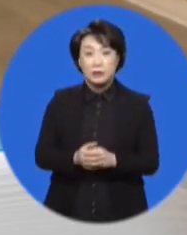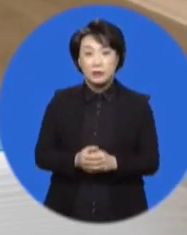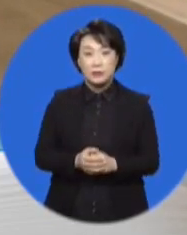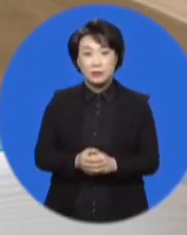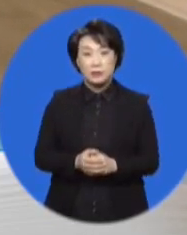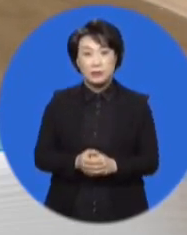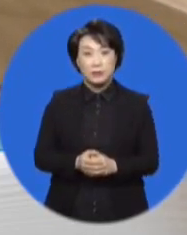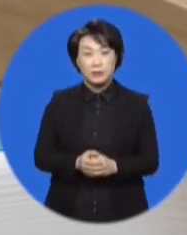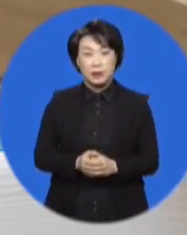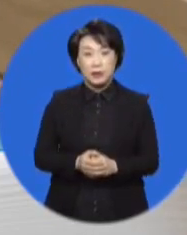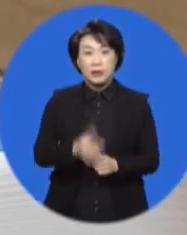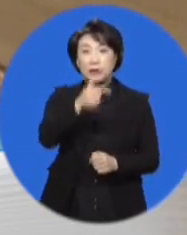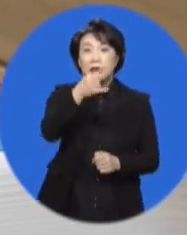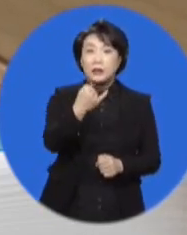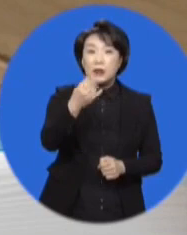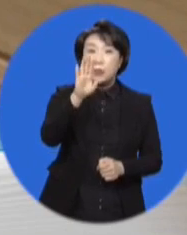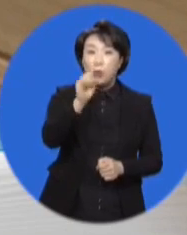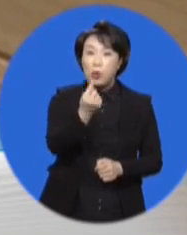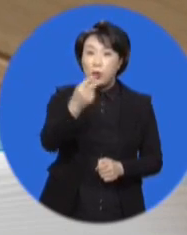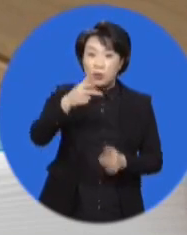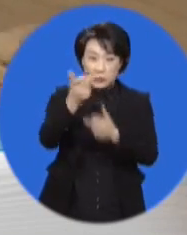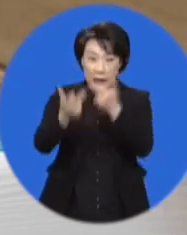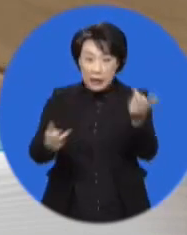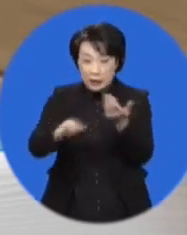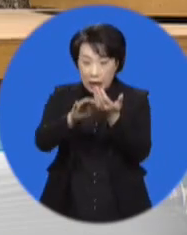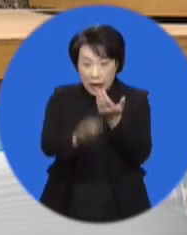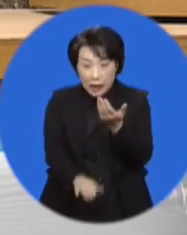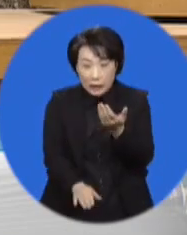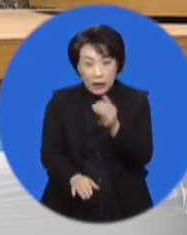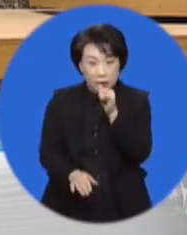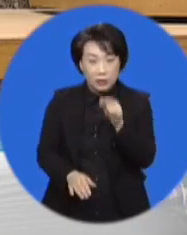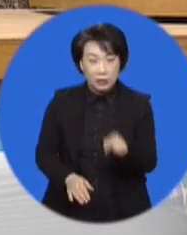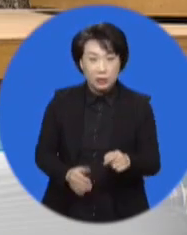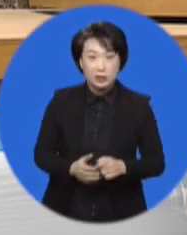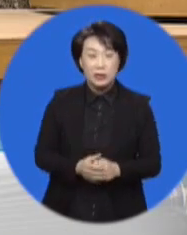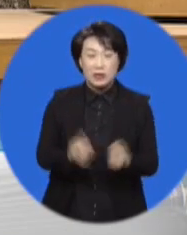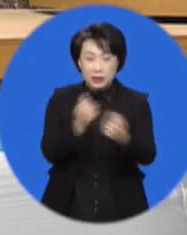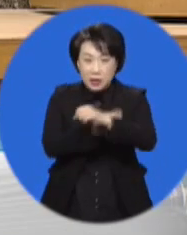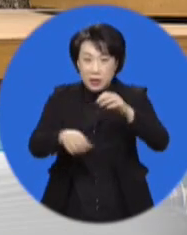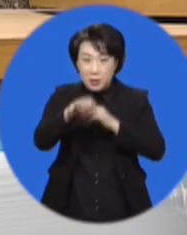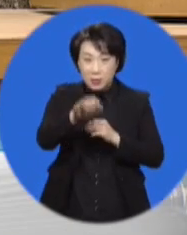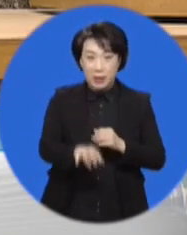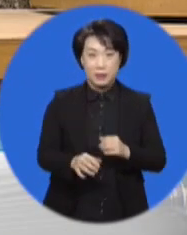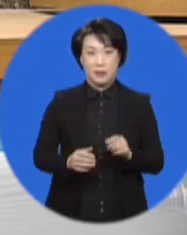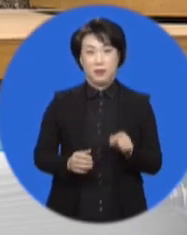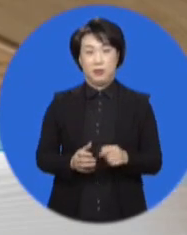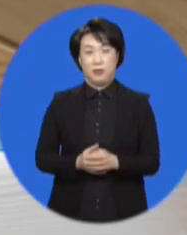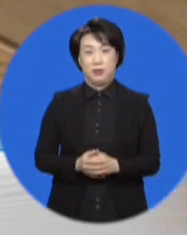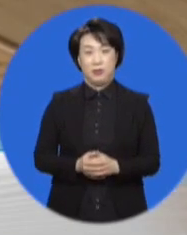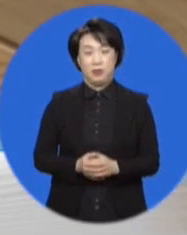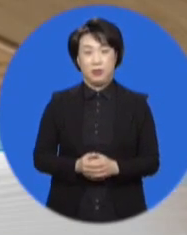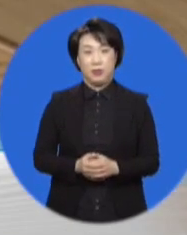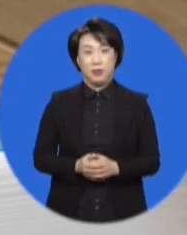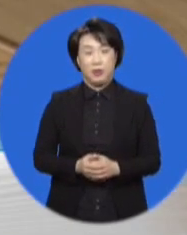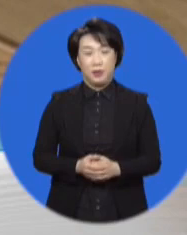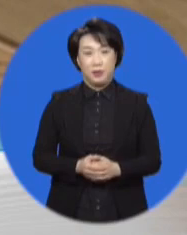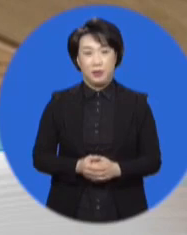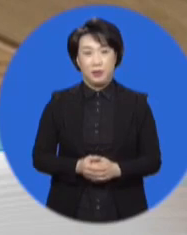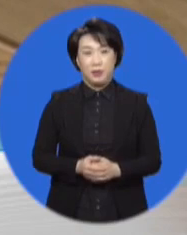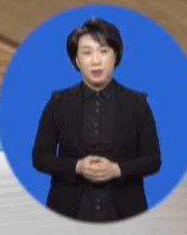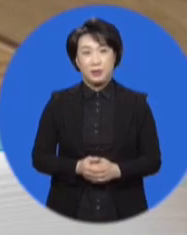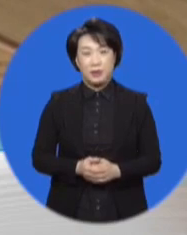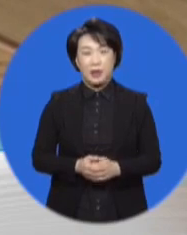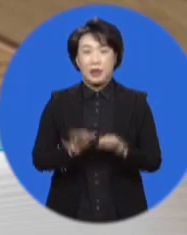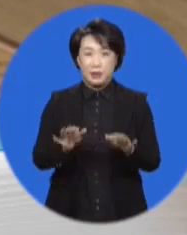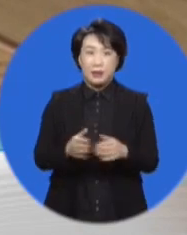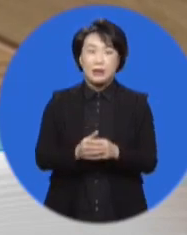이느부산아래에있는그들판에서도아주철